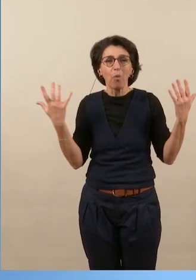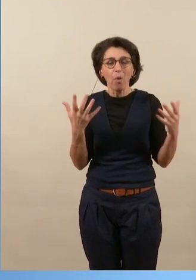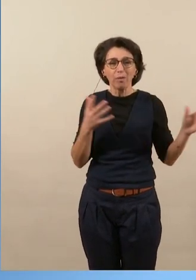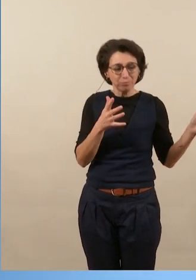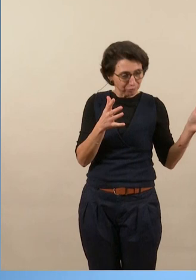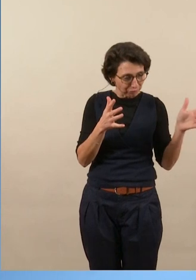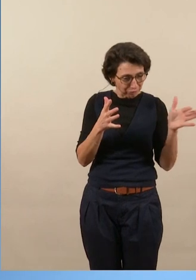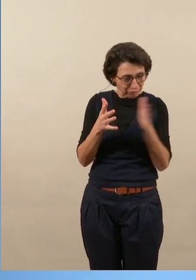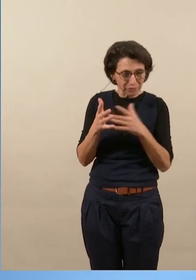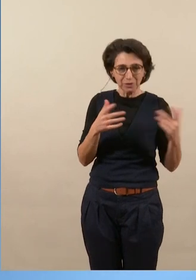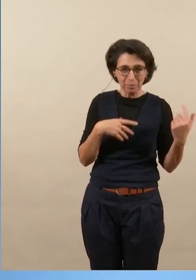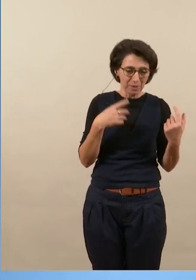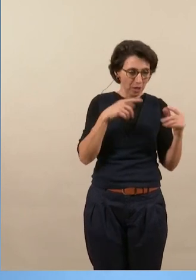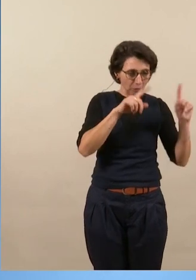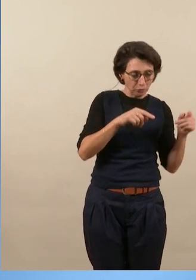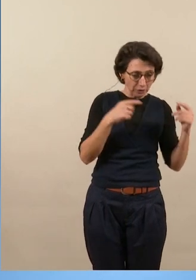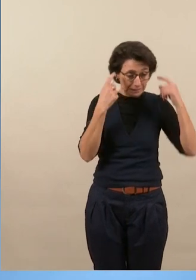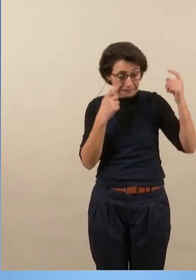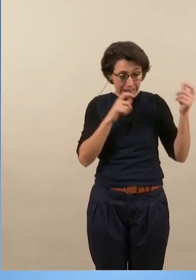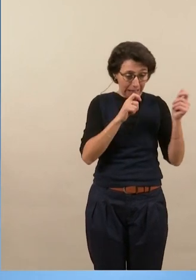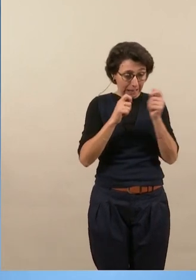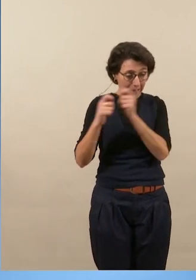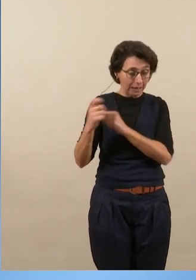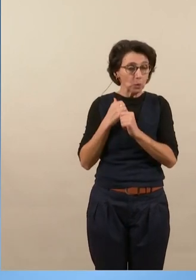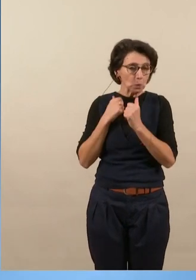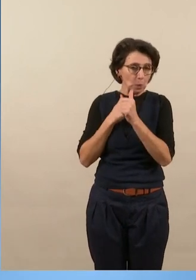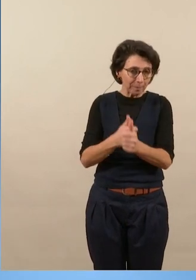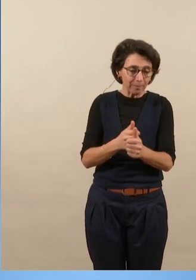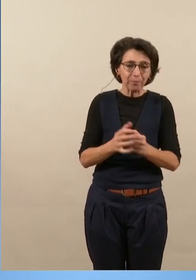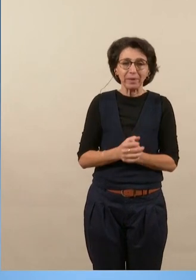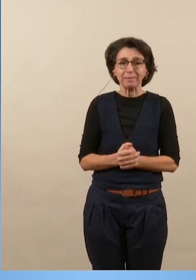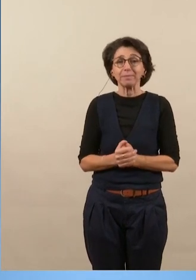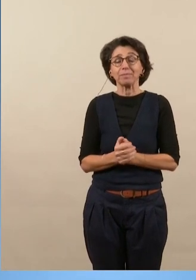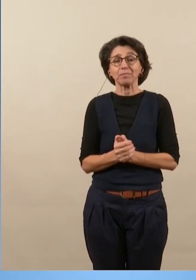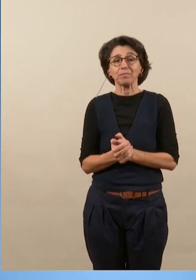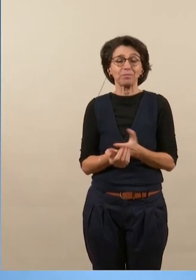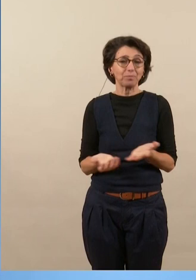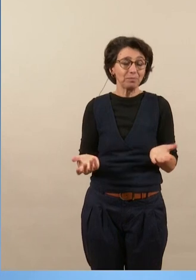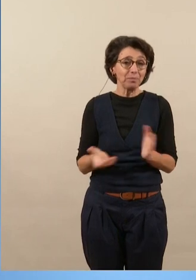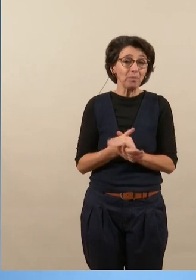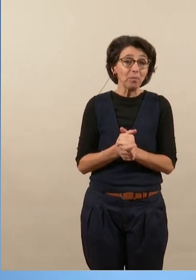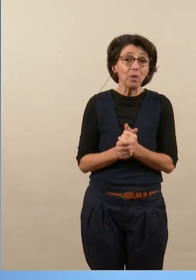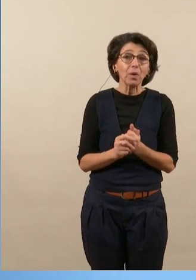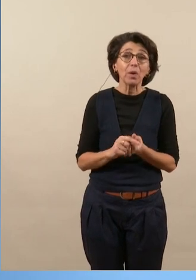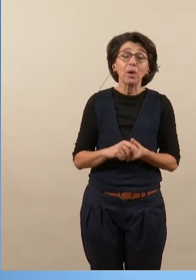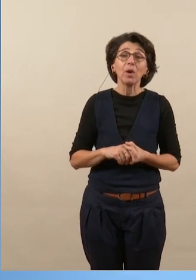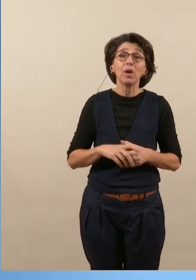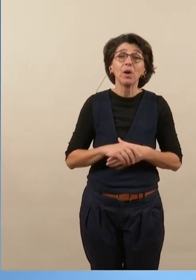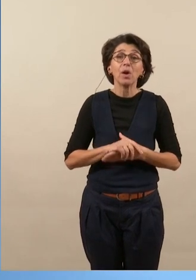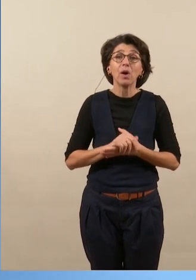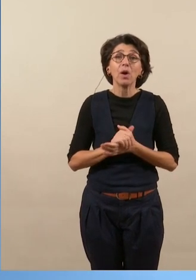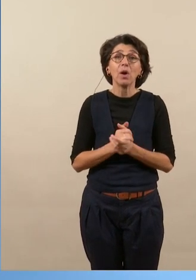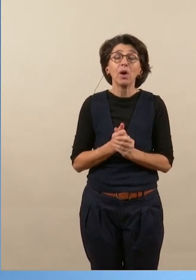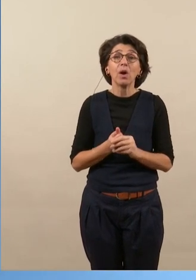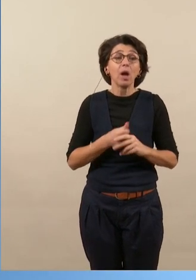assiduité vos réflexions en matière budgétaire euh et donc goblois les promesses faites au